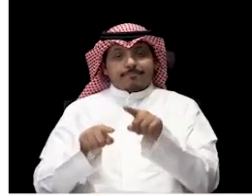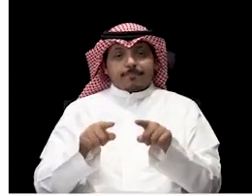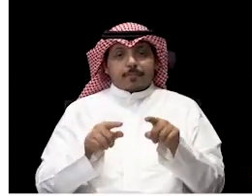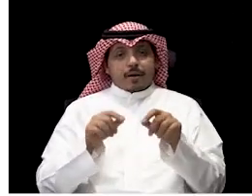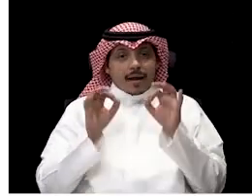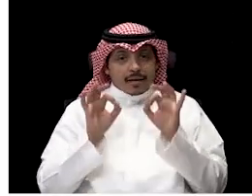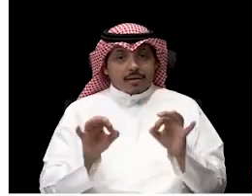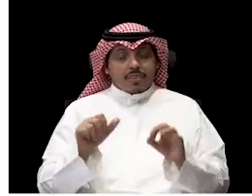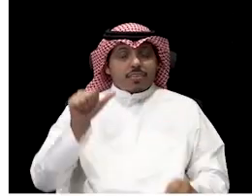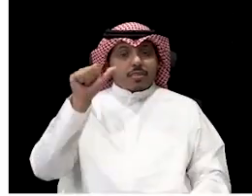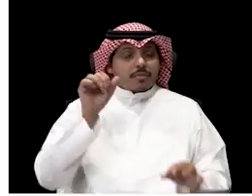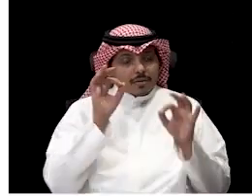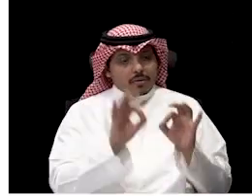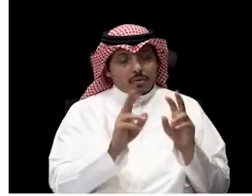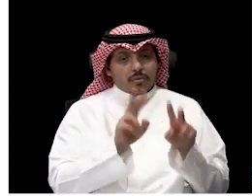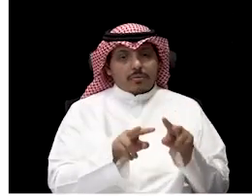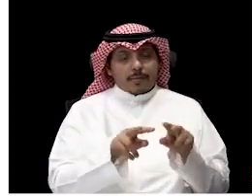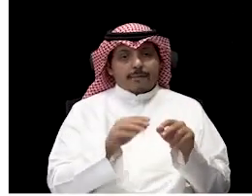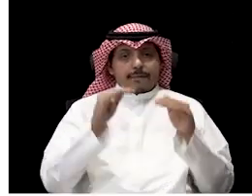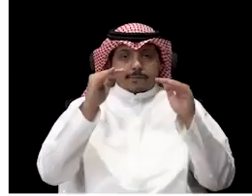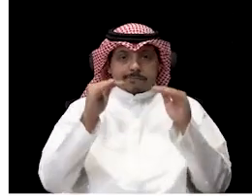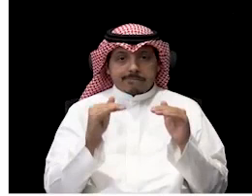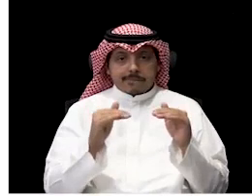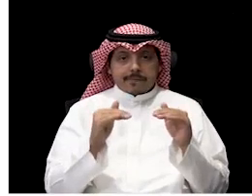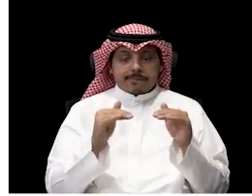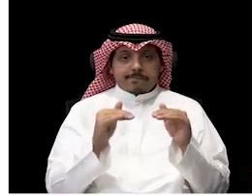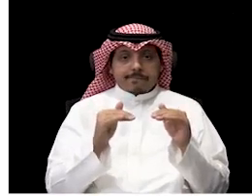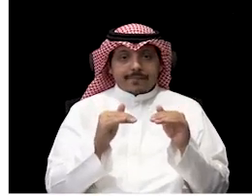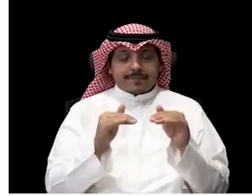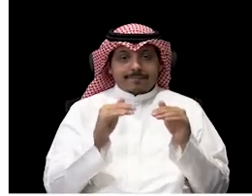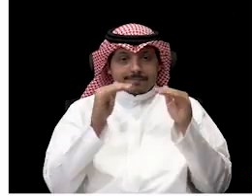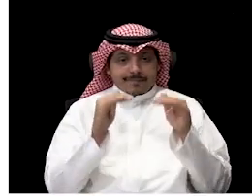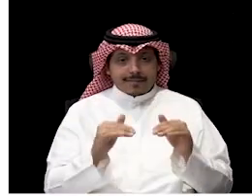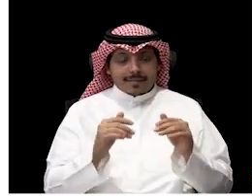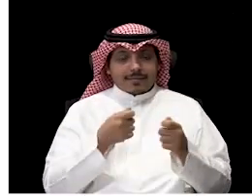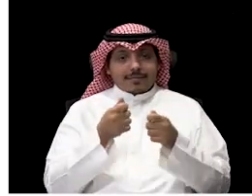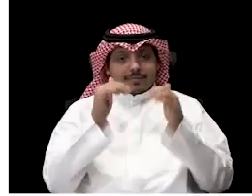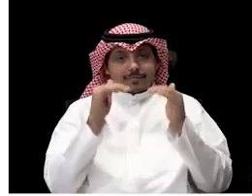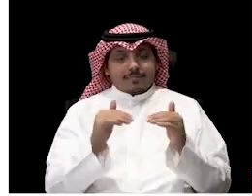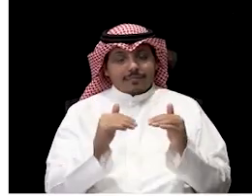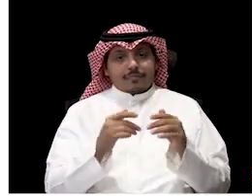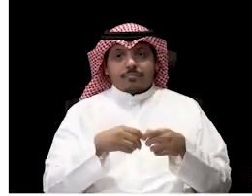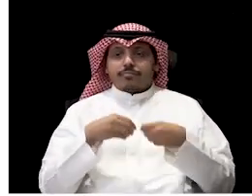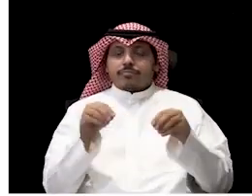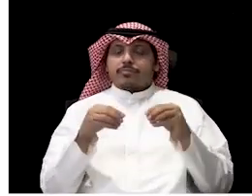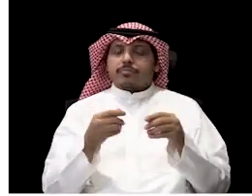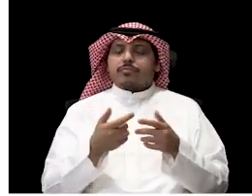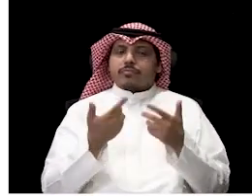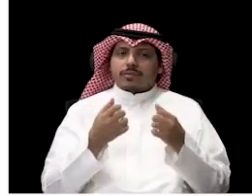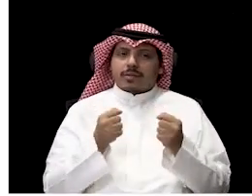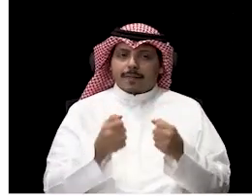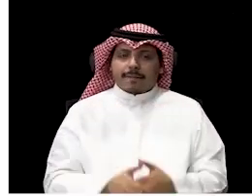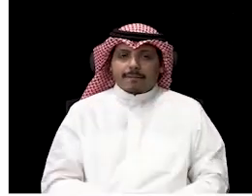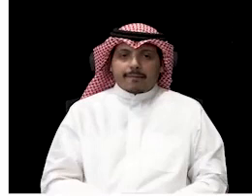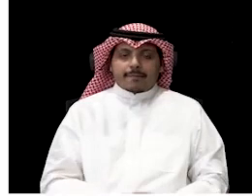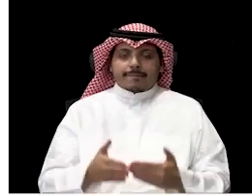وعندما تنخفض أسعاره تتأثر الدولة فيتقلص الإنفاق، وهذا يؤثر سلبا في اقتصاد الوطن